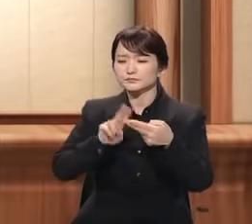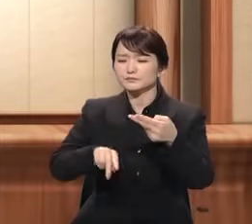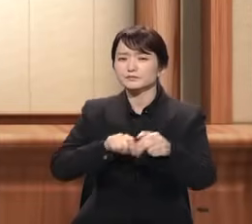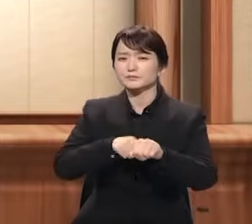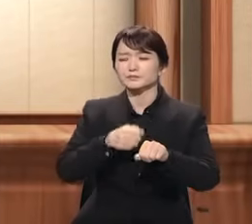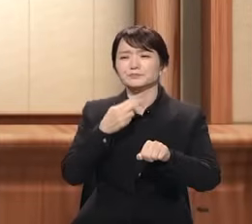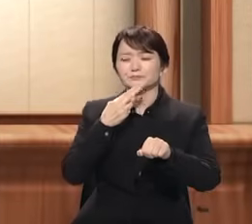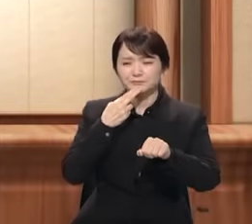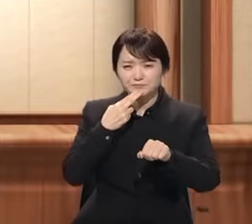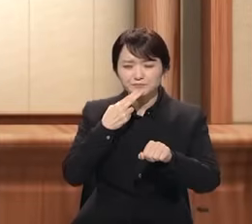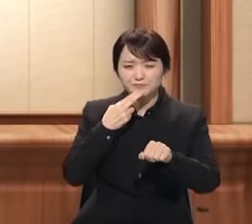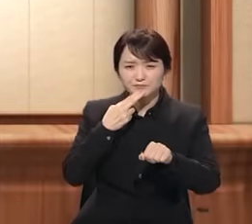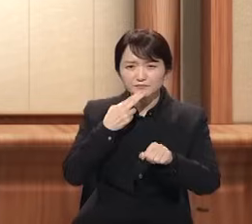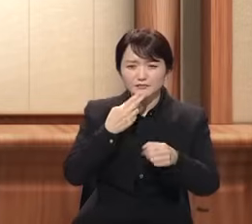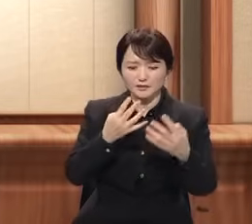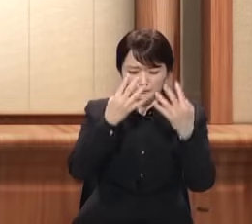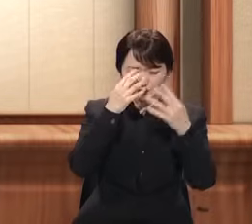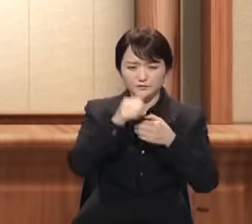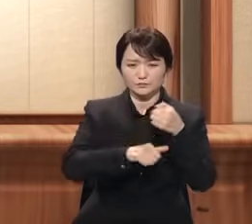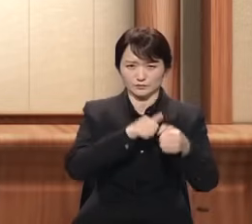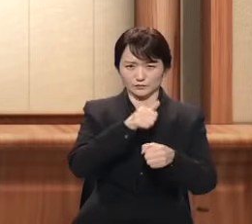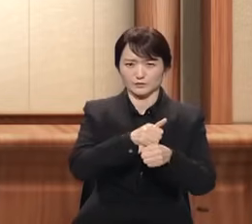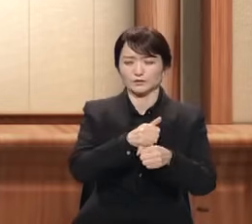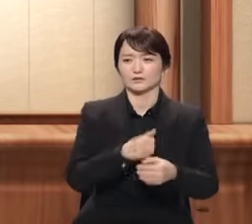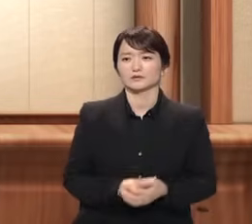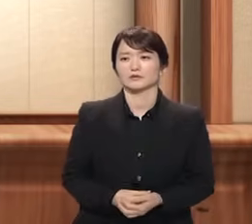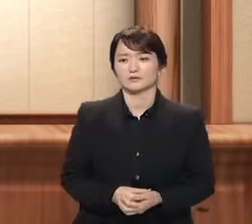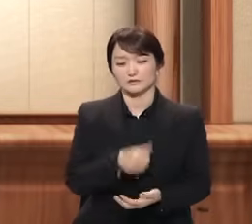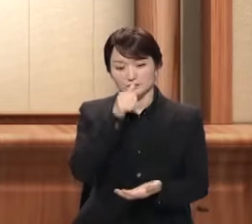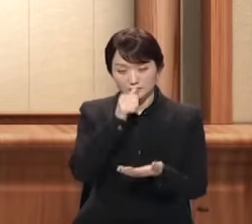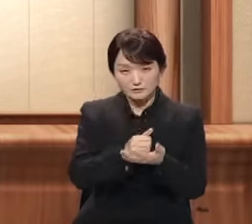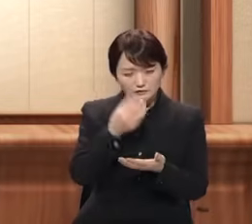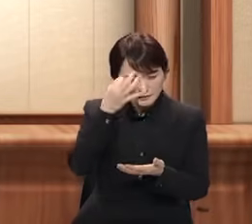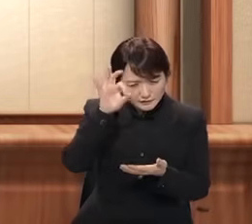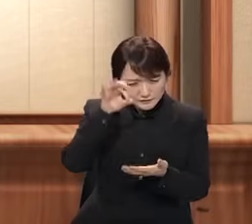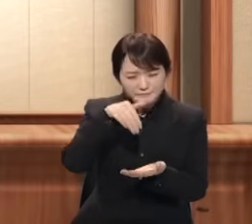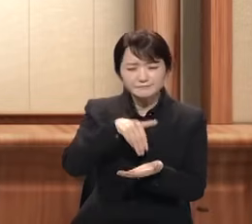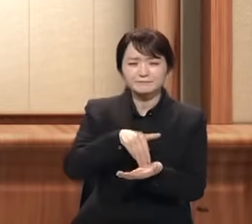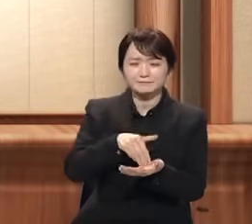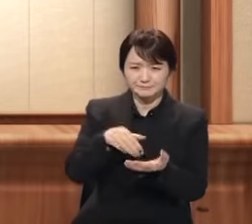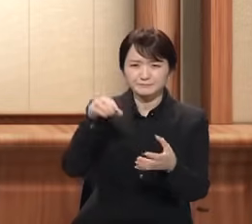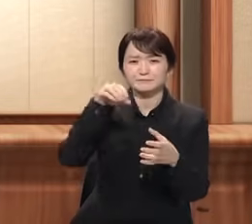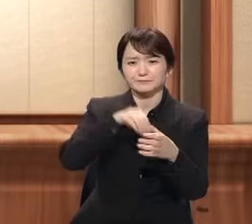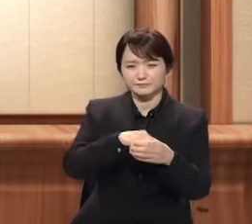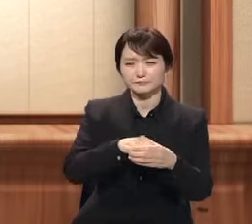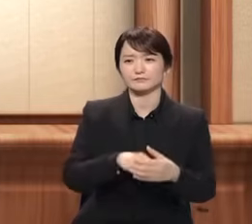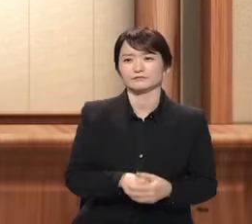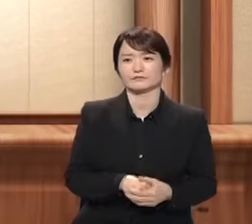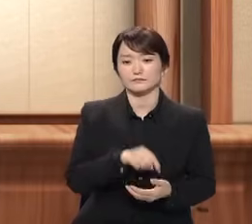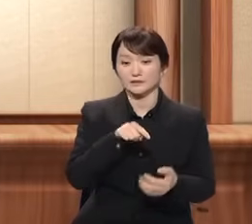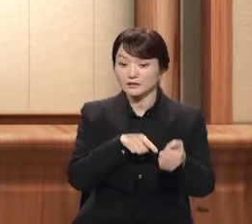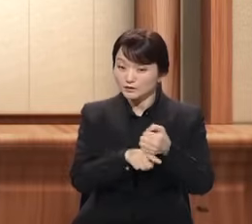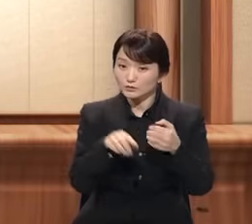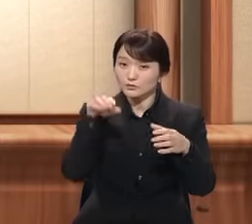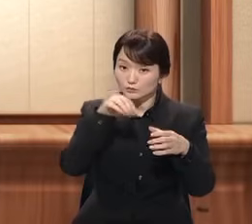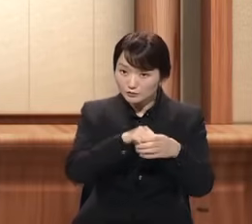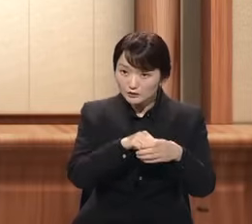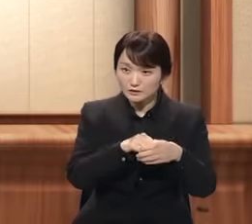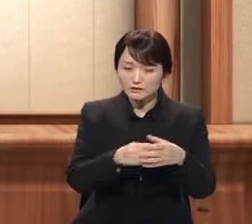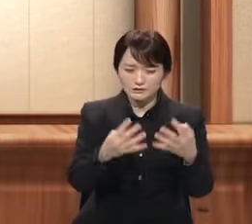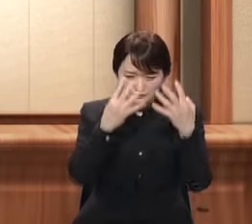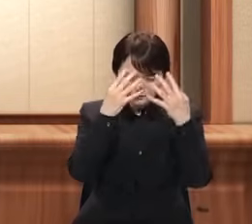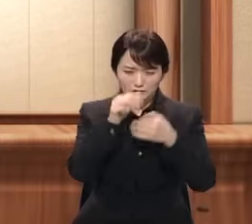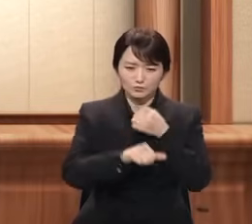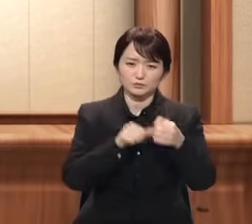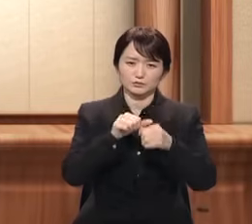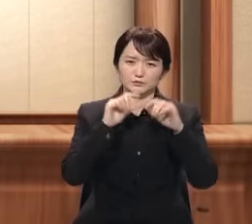없는 점도 고려가 됐습니다. 또 범행을 인정하고 깊이 반성하고 있는 점도 고려가 돼서요. 이런 사유들이 참작이 돼서 징역